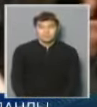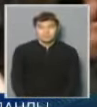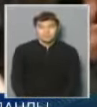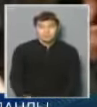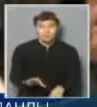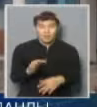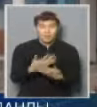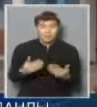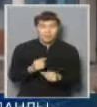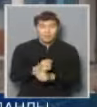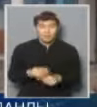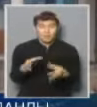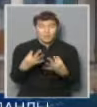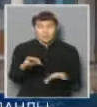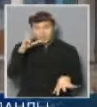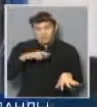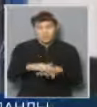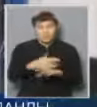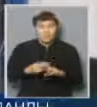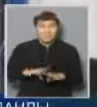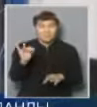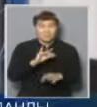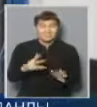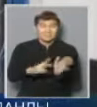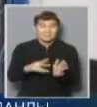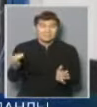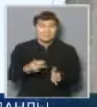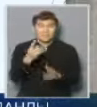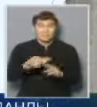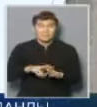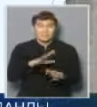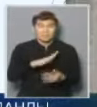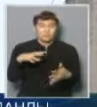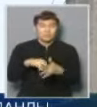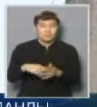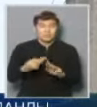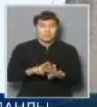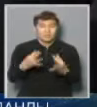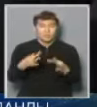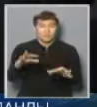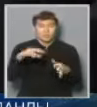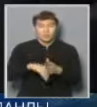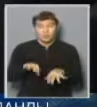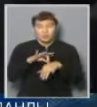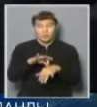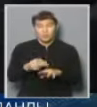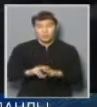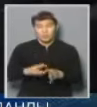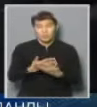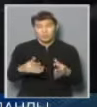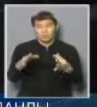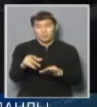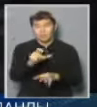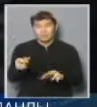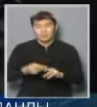қылмыс деп санауға болмайды. Тәуелсіз ел тарихында бұған дейін 8 рет рақымшылық жасалды, оның 4-еуі егемендік күніне орайластырылды. Ең көп босап